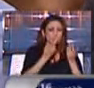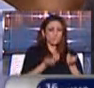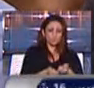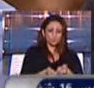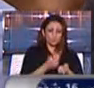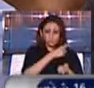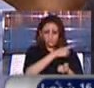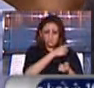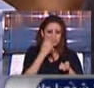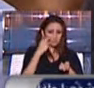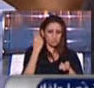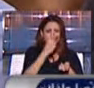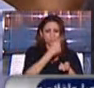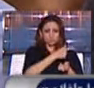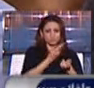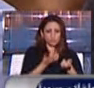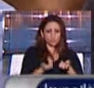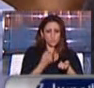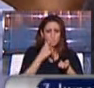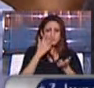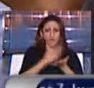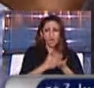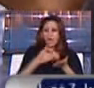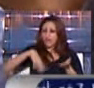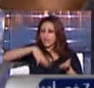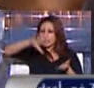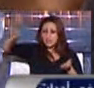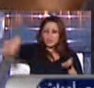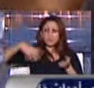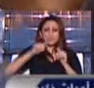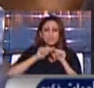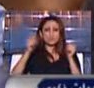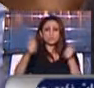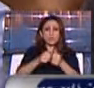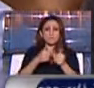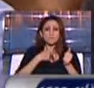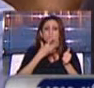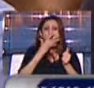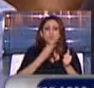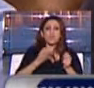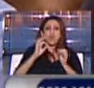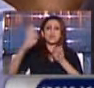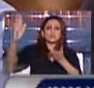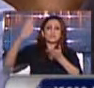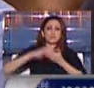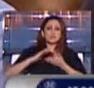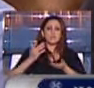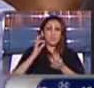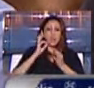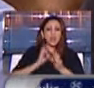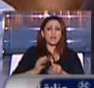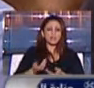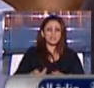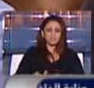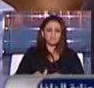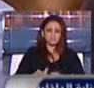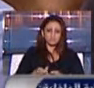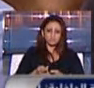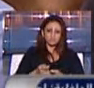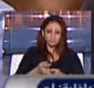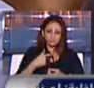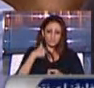الناس ديت لازم ترجع عشان الناس ديت ليها جميع المجتمع. احنا لازم يبقى في عرفان بالجميل في المجتمع